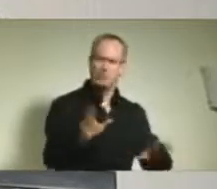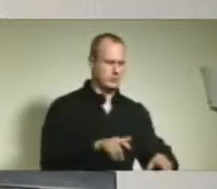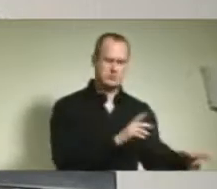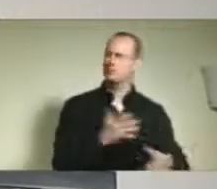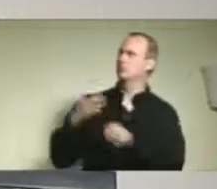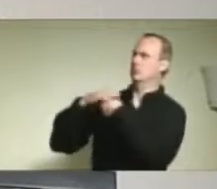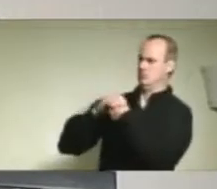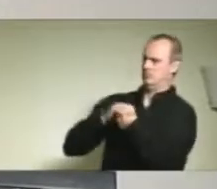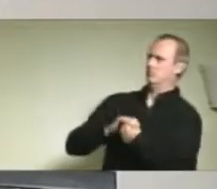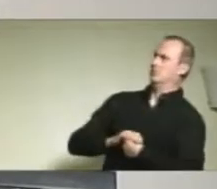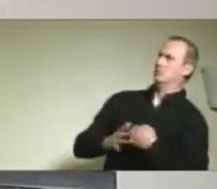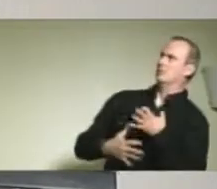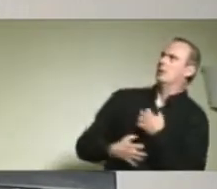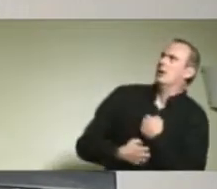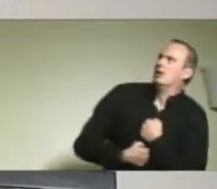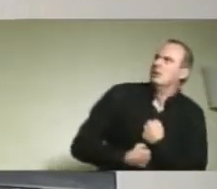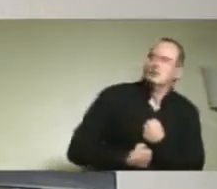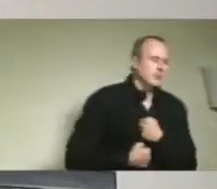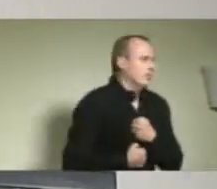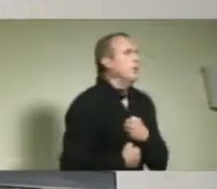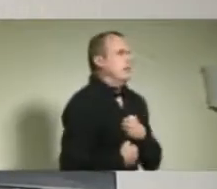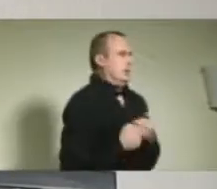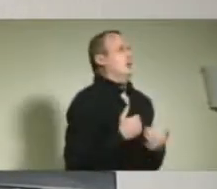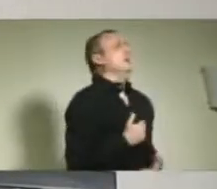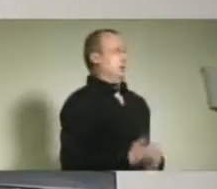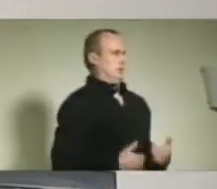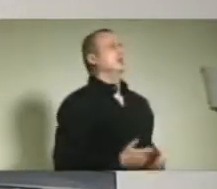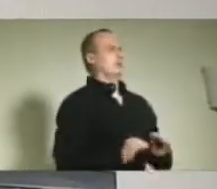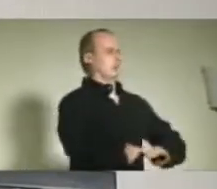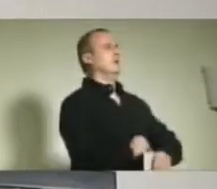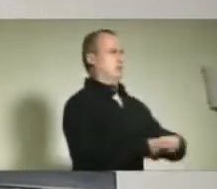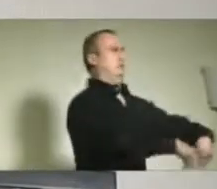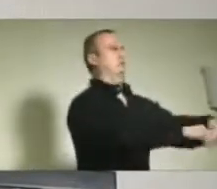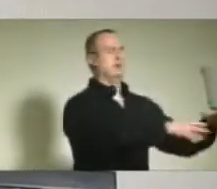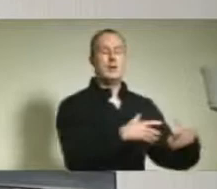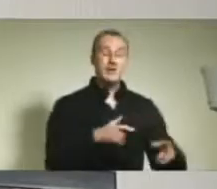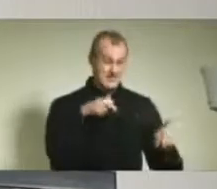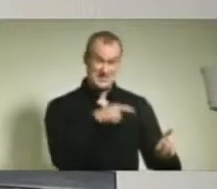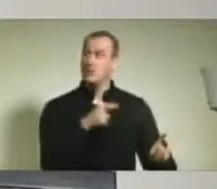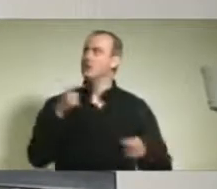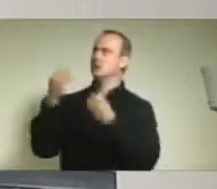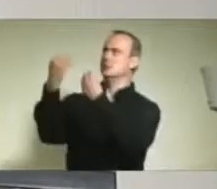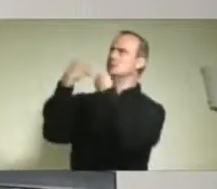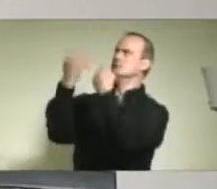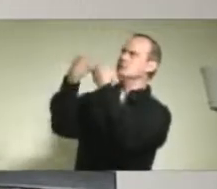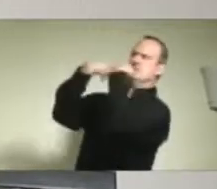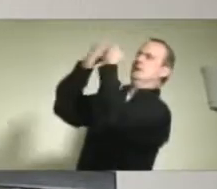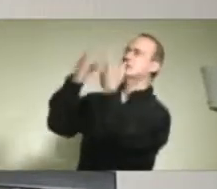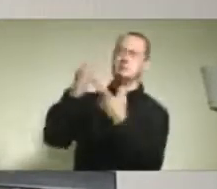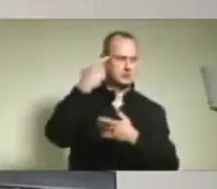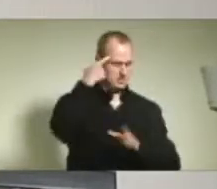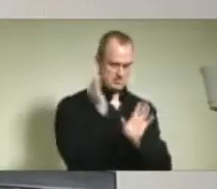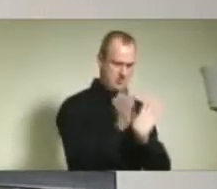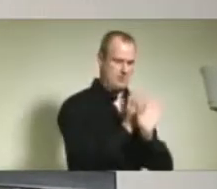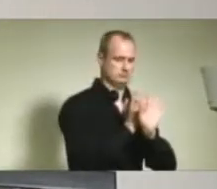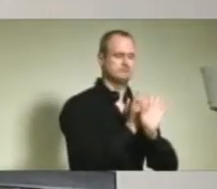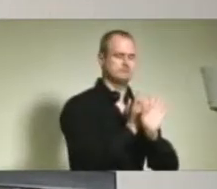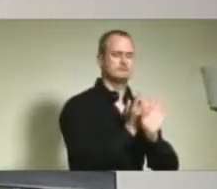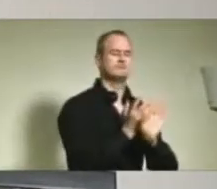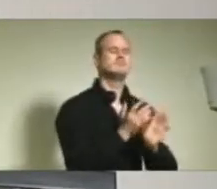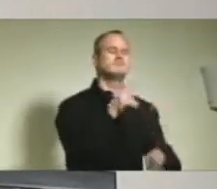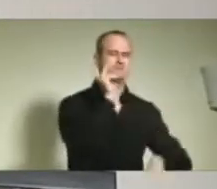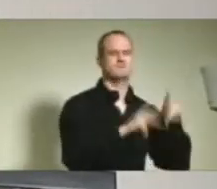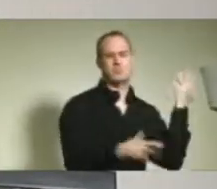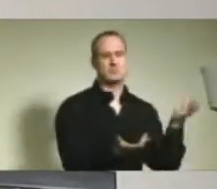pas pressurisés comme ils le sont actuellement. Et ça a entraîné d'énormes risques psychosociaux et d'énormes drames au